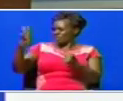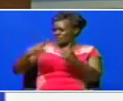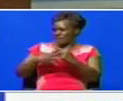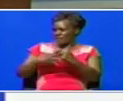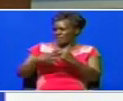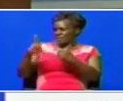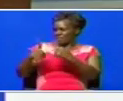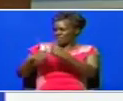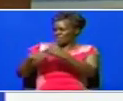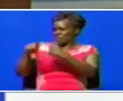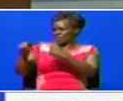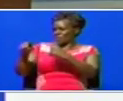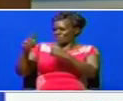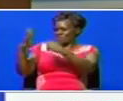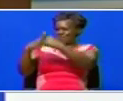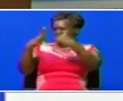6.99%.